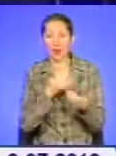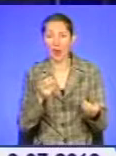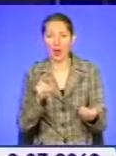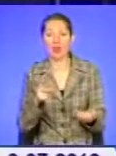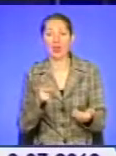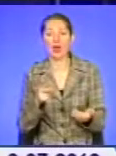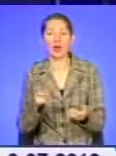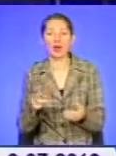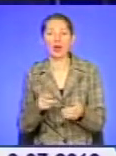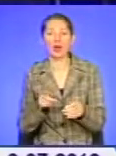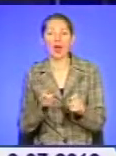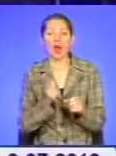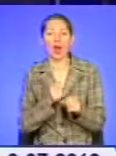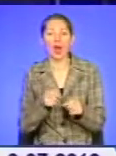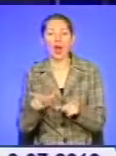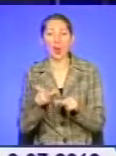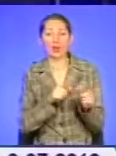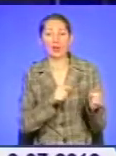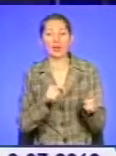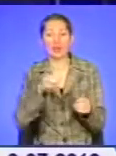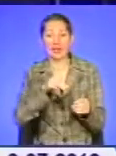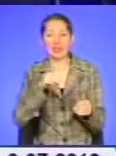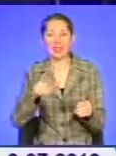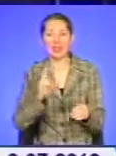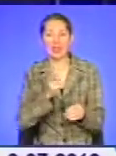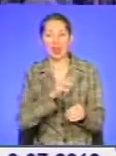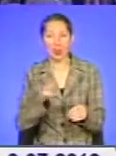тисячі кілометрів тернополяни, з'ясовували наші кореспонденти.